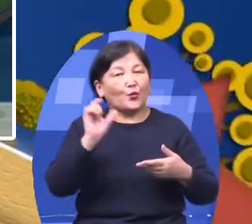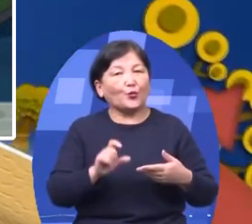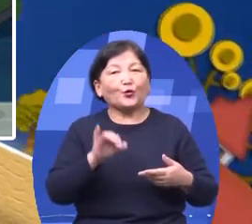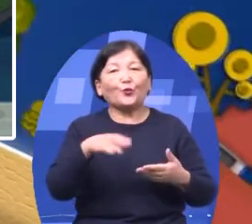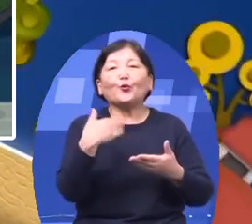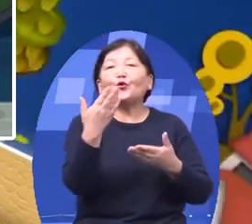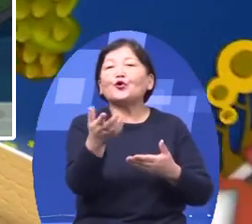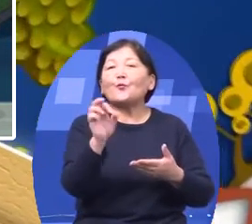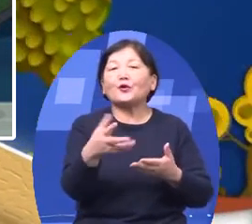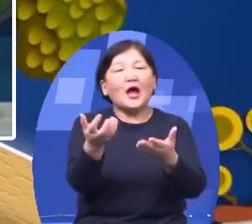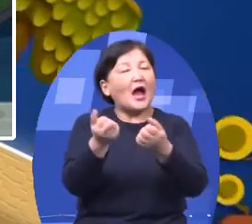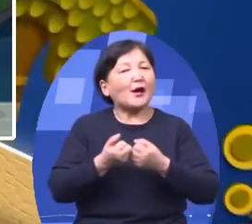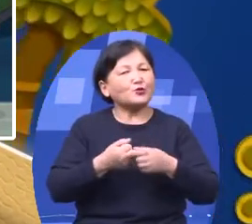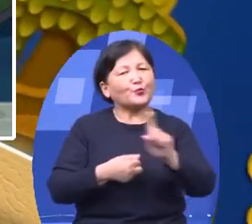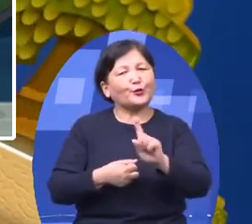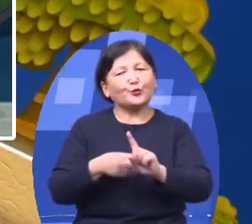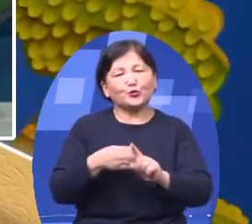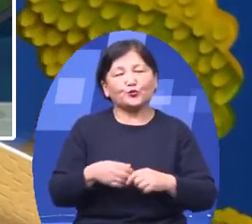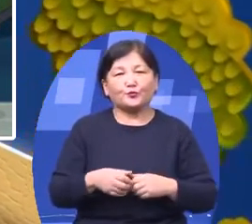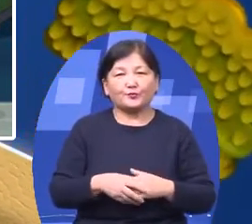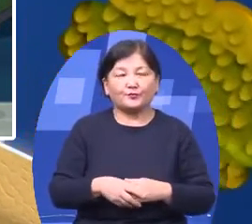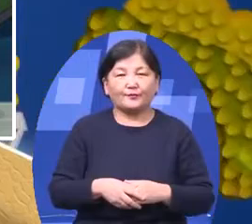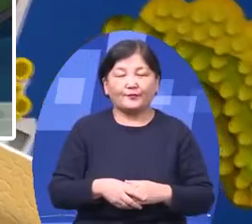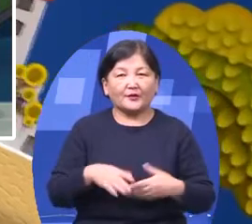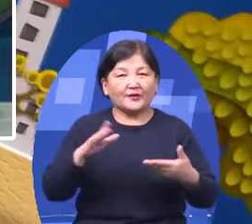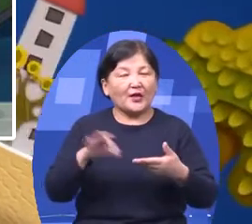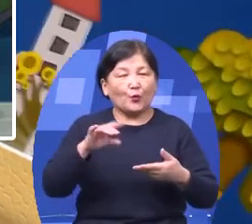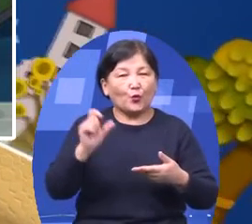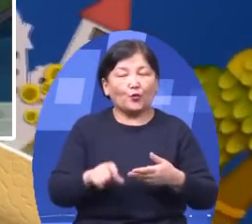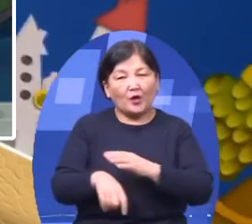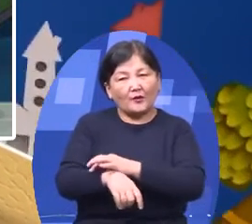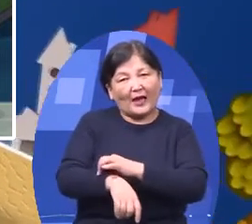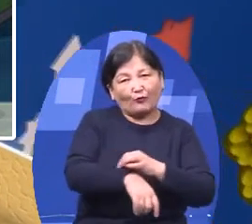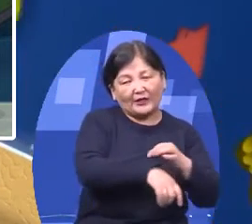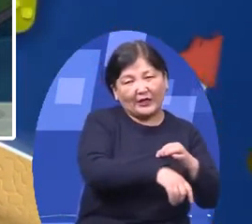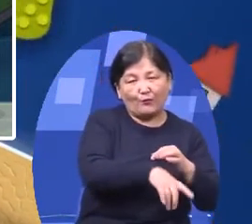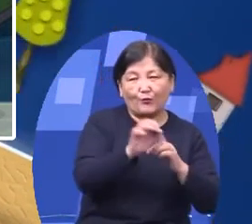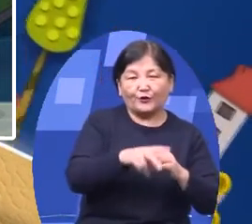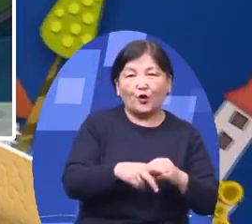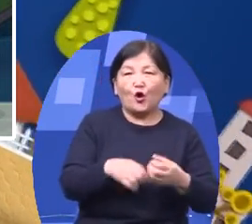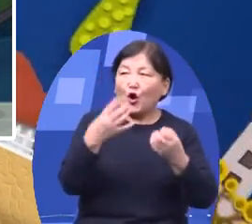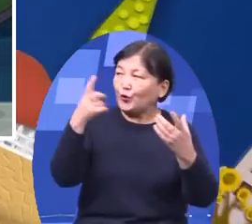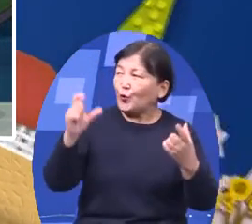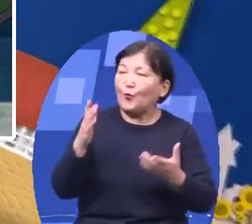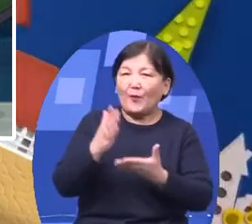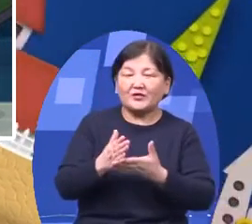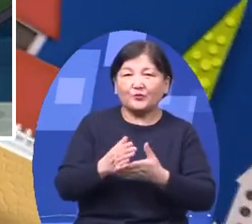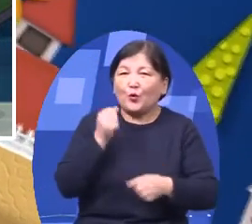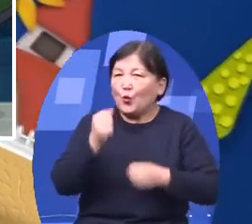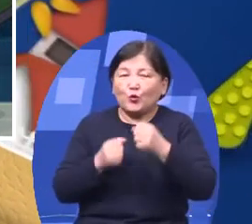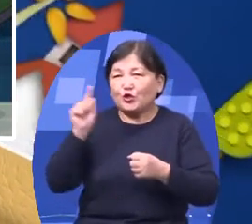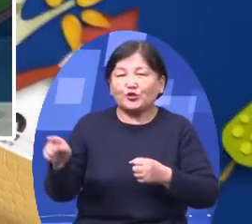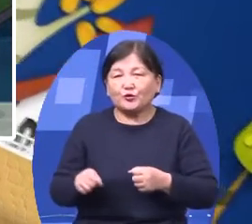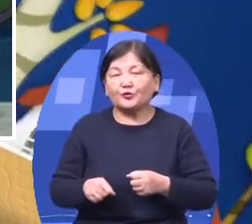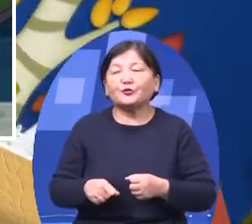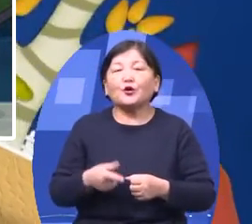өгөх юм бол огт авч болохгүй шүү. Танихгүй хүн авч явах гээд байх юм бол олон хүн байгаа газар гүйж очих